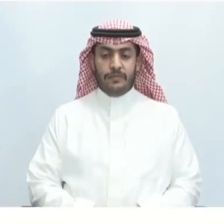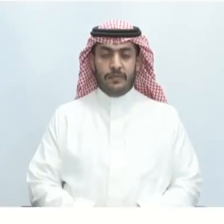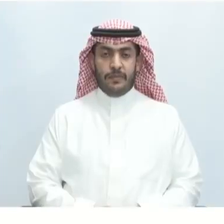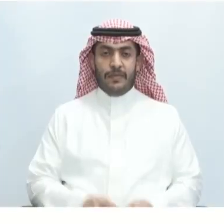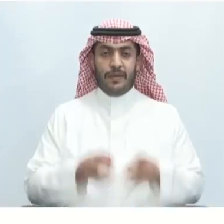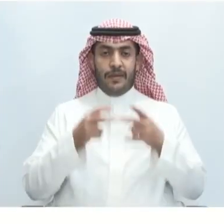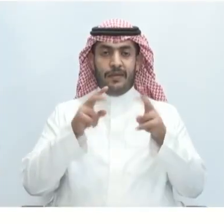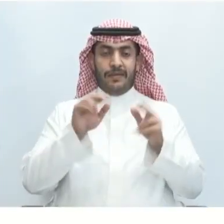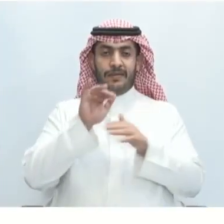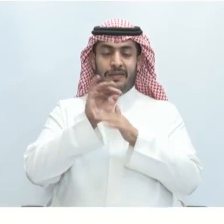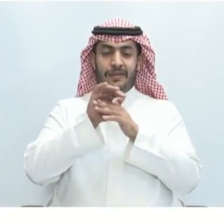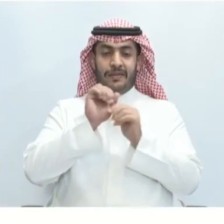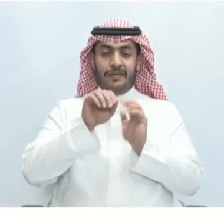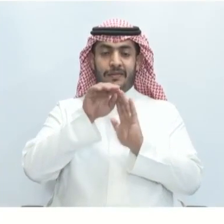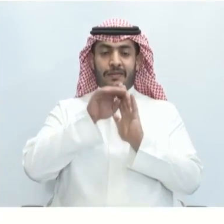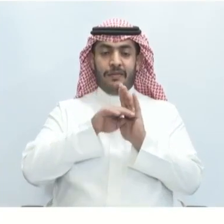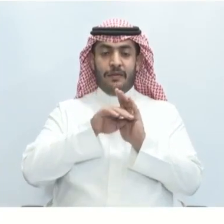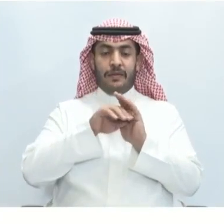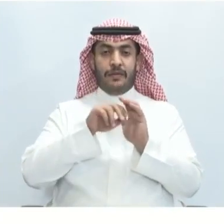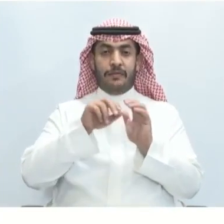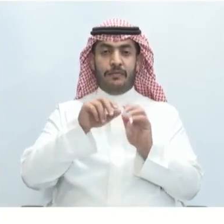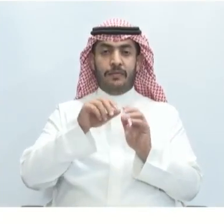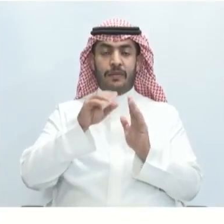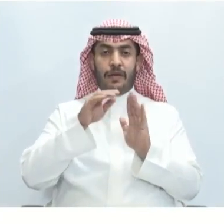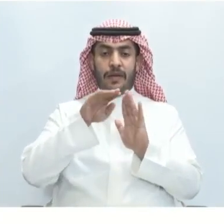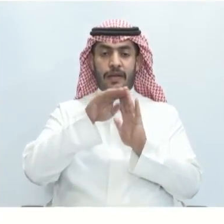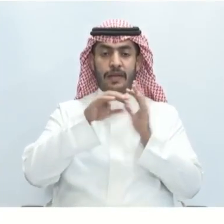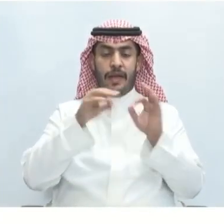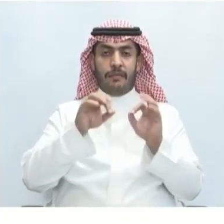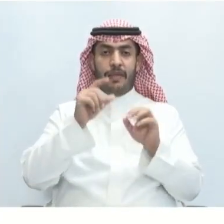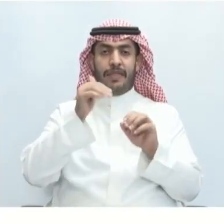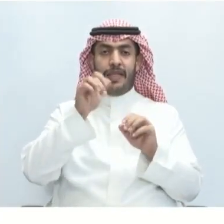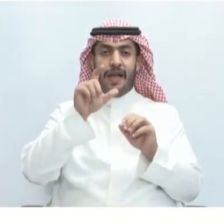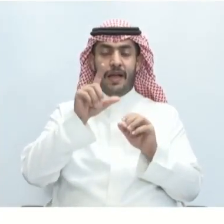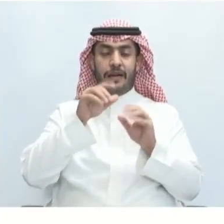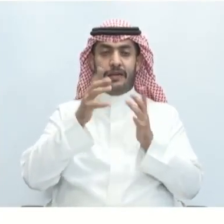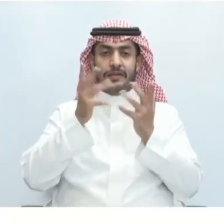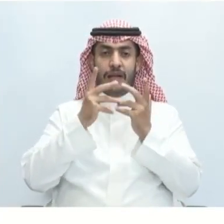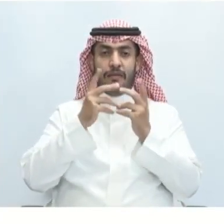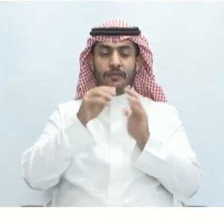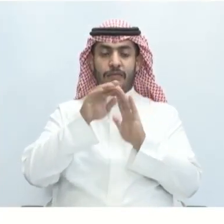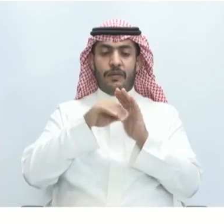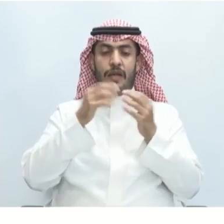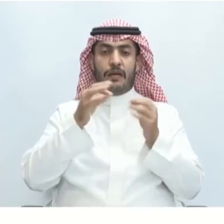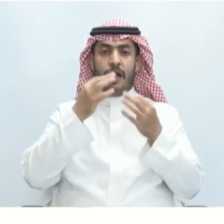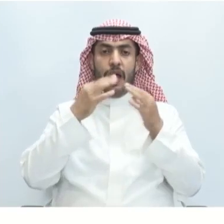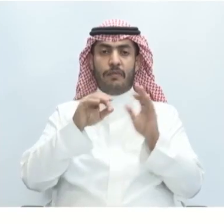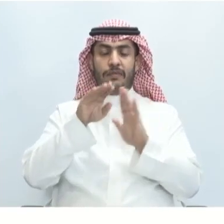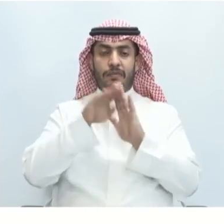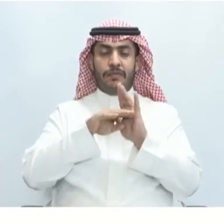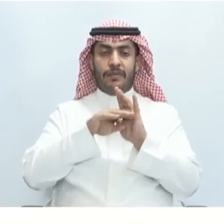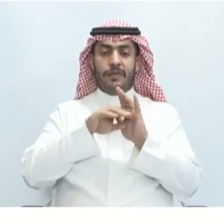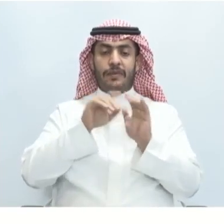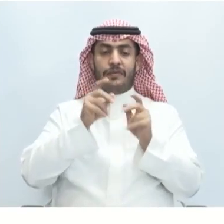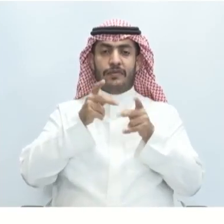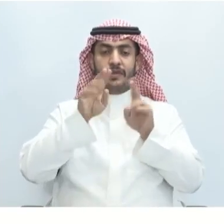نبدا حديثنا اليوم عن قائمه الدخل نحن نهينا في الدرس السابق قسم العمليات الحسابيه وايضا قائمه الدخل ستكون مهم